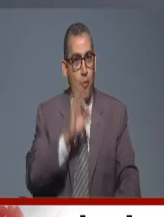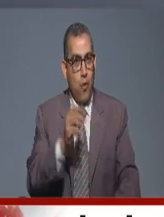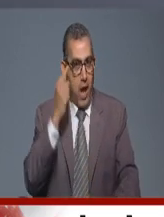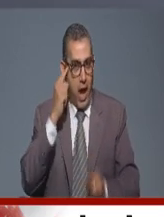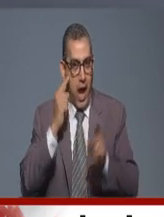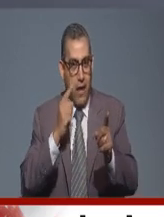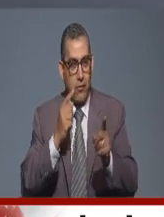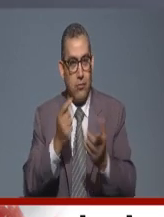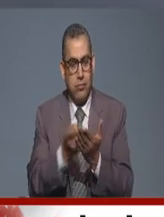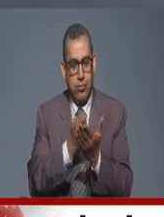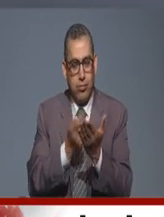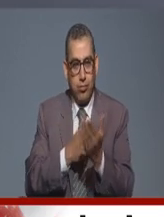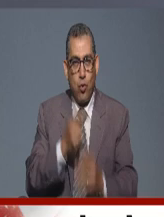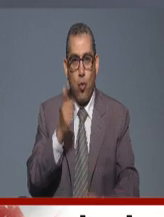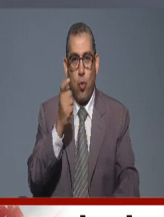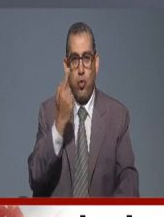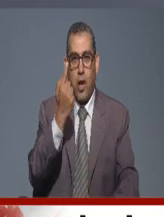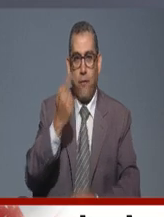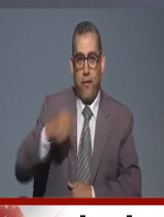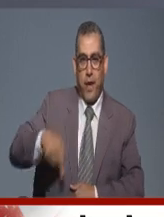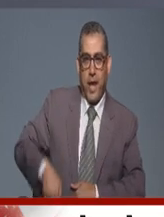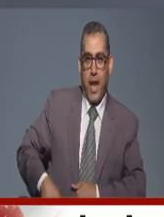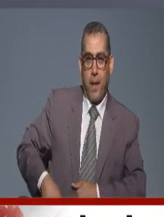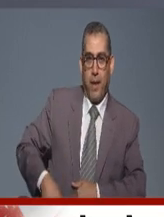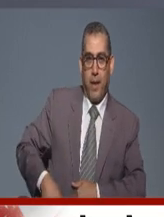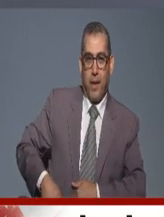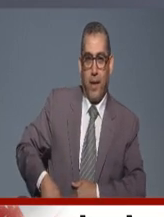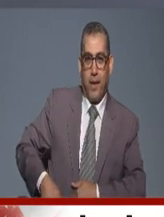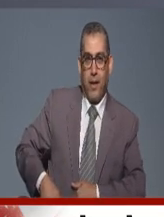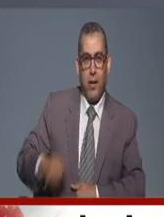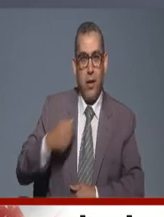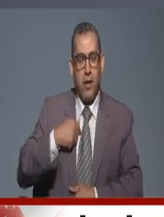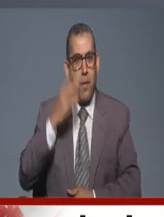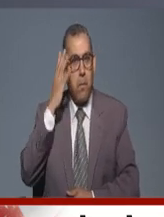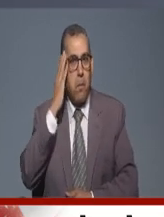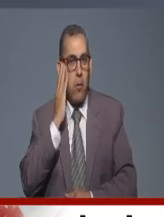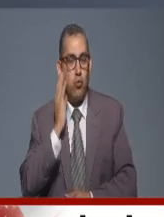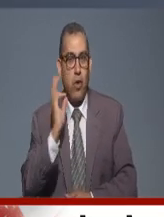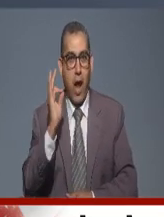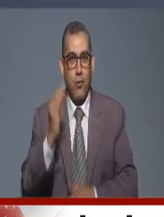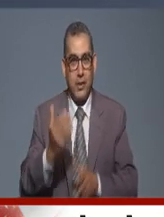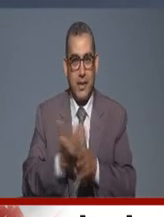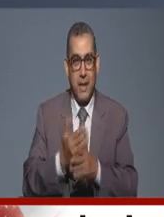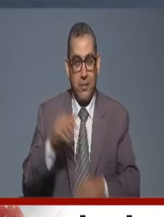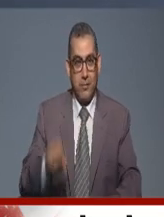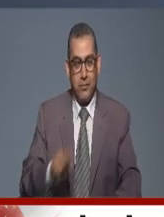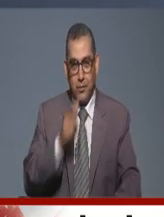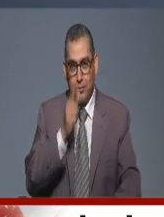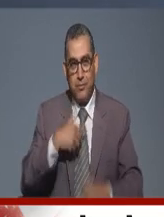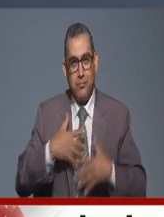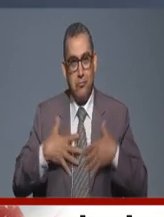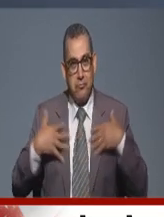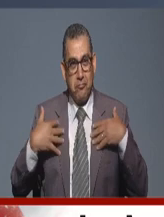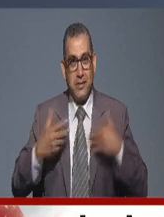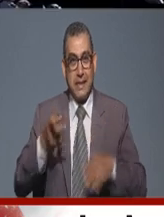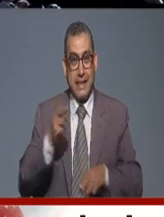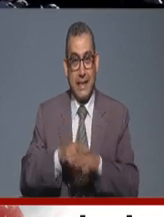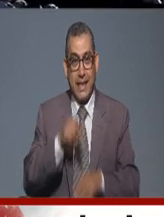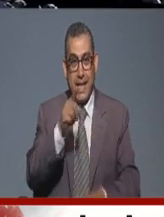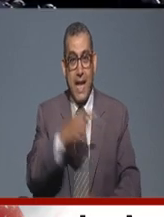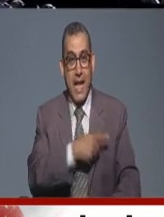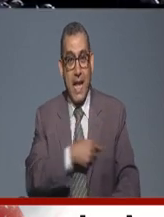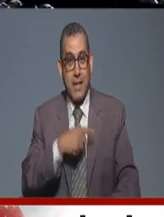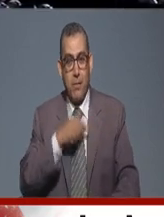كتب الرصاصه لا تزال في جايبي كنت سعيده جدا جدا واسعد بقى قالوا لي انت هيبقى اسمك